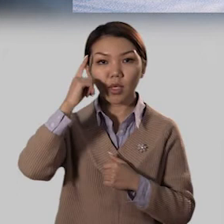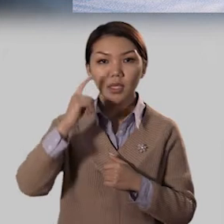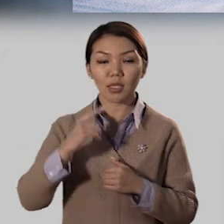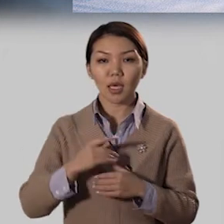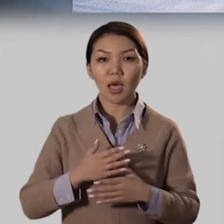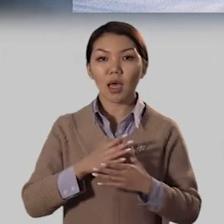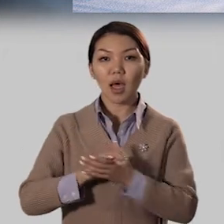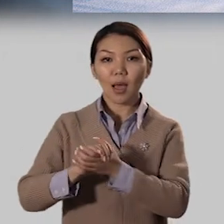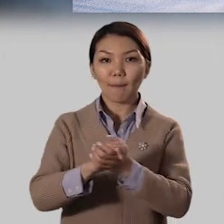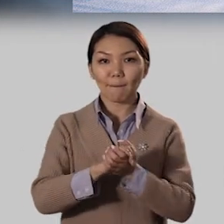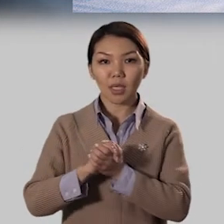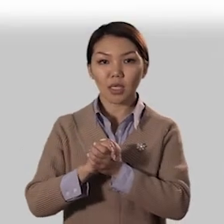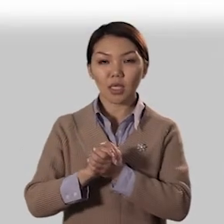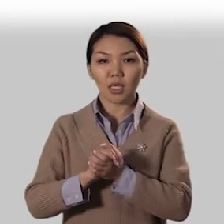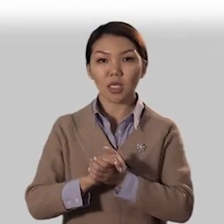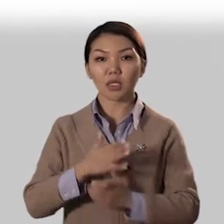спокойствии